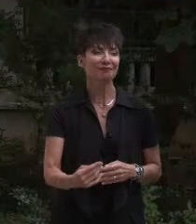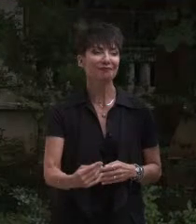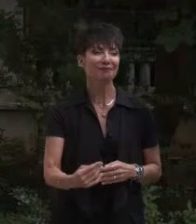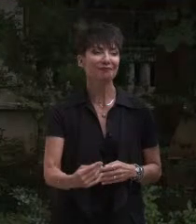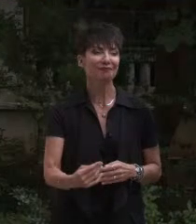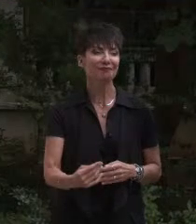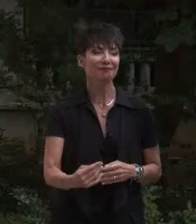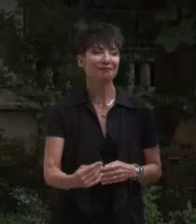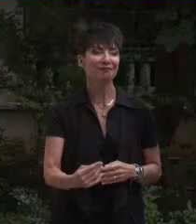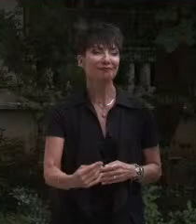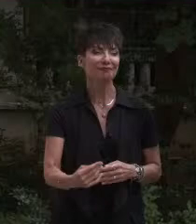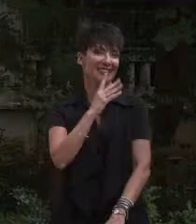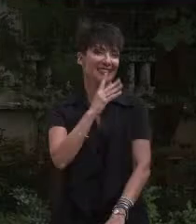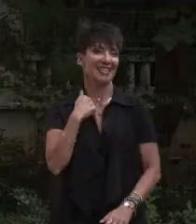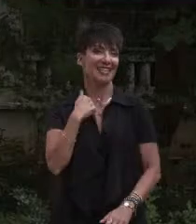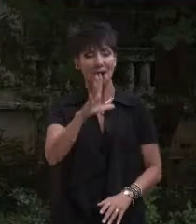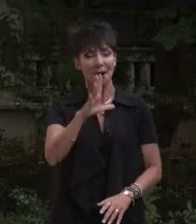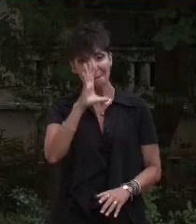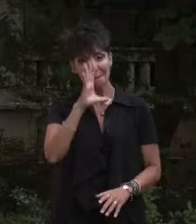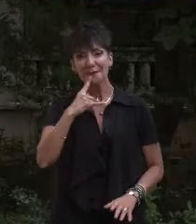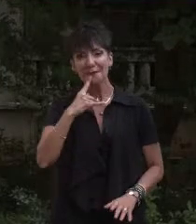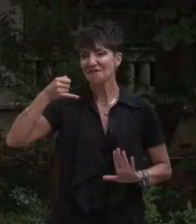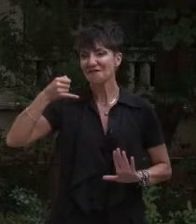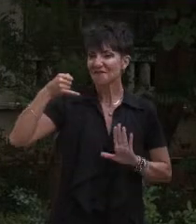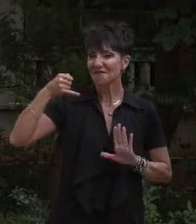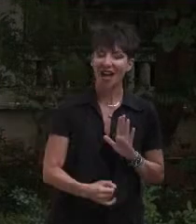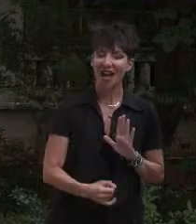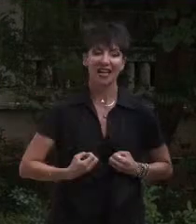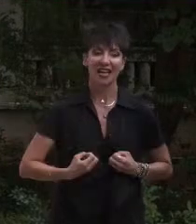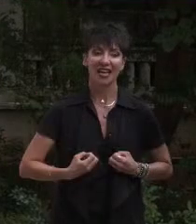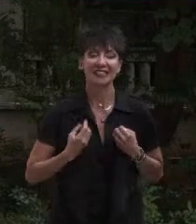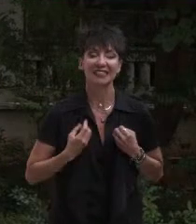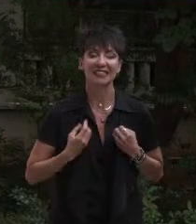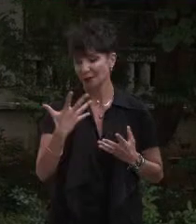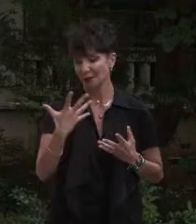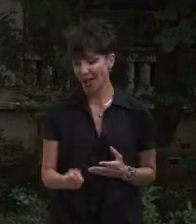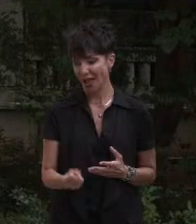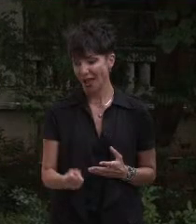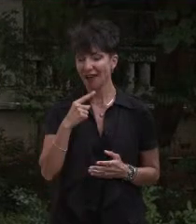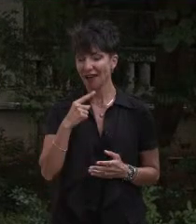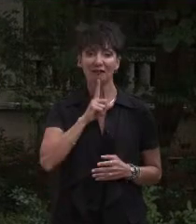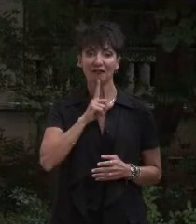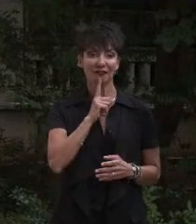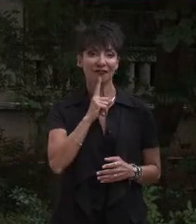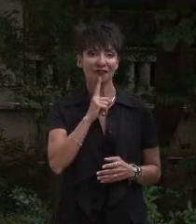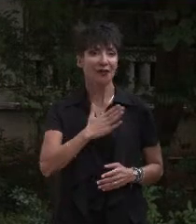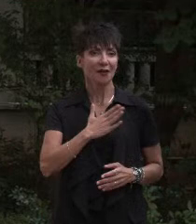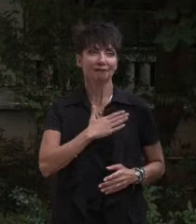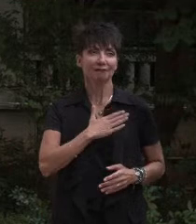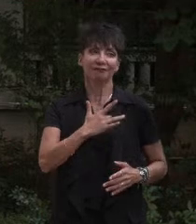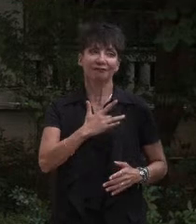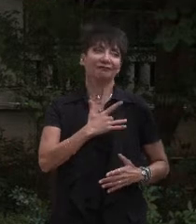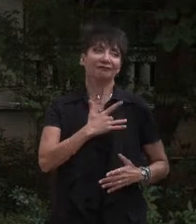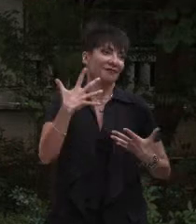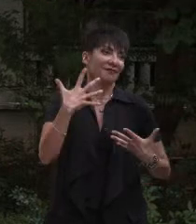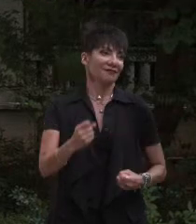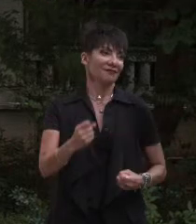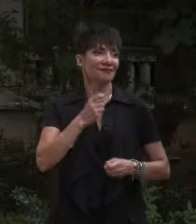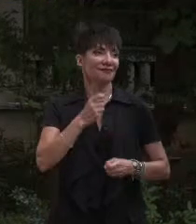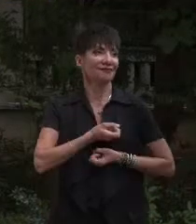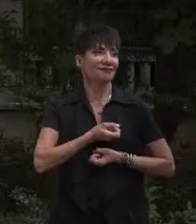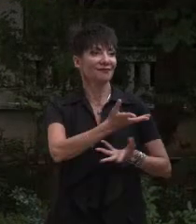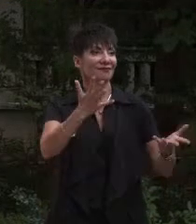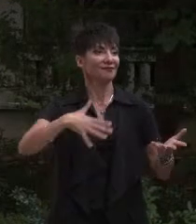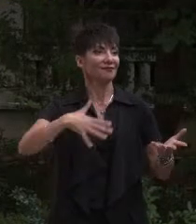ιδιαίτερα συγκινητική και με βαθιά αισθήματα, τα οποία ελπίζω ότι έχουν μεταφερθεί σε όλους